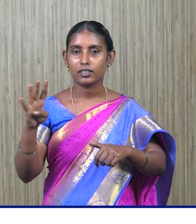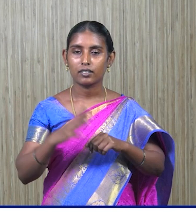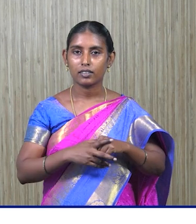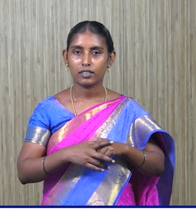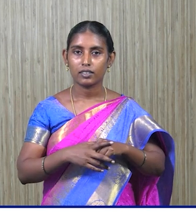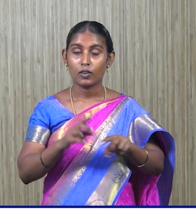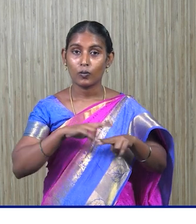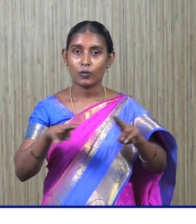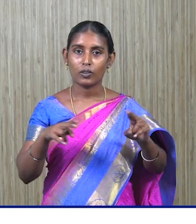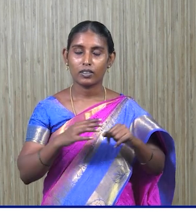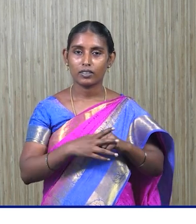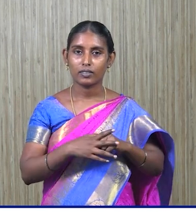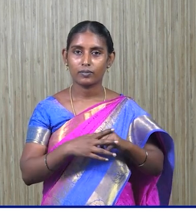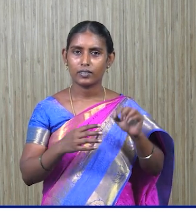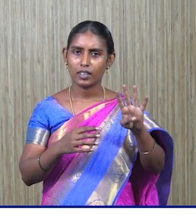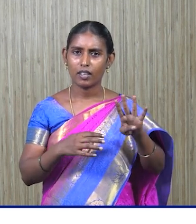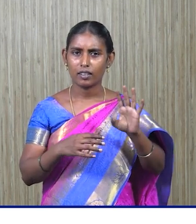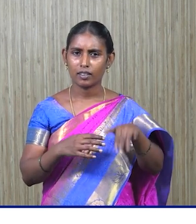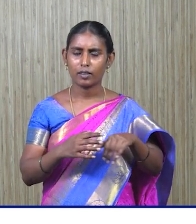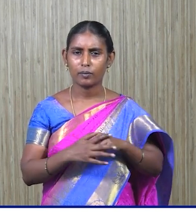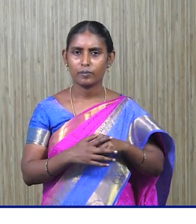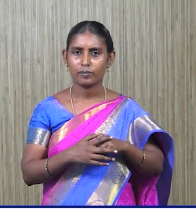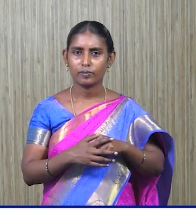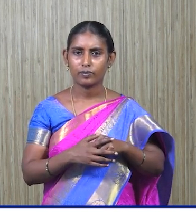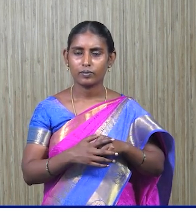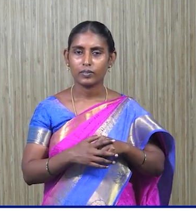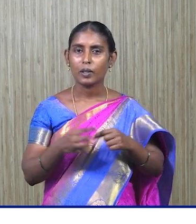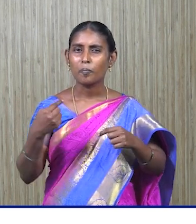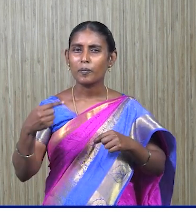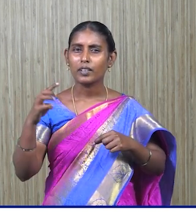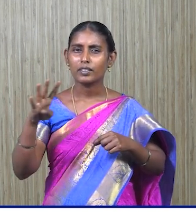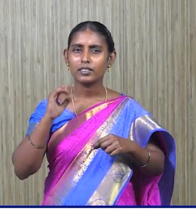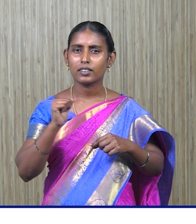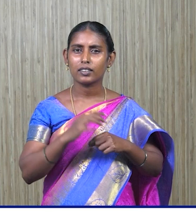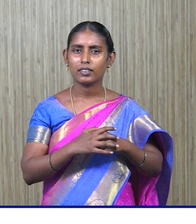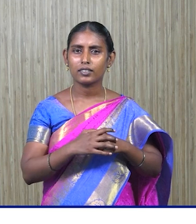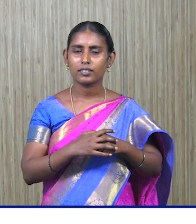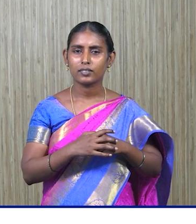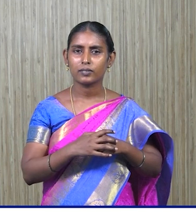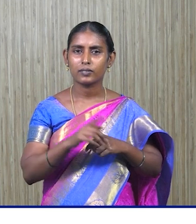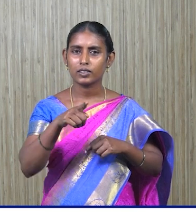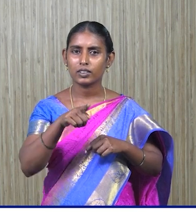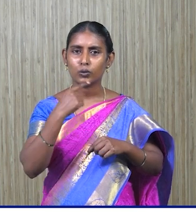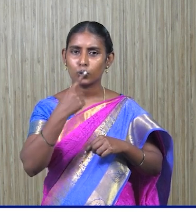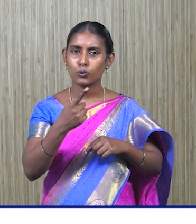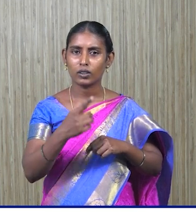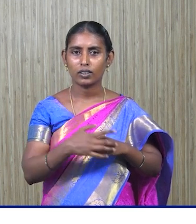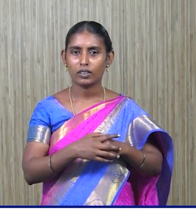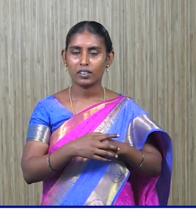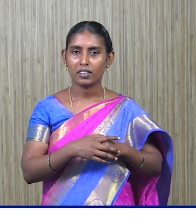என்பது முழு எண், தொகுப்பில் இருக்கா இல்லையா? இருக்கு. சரி, இந்த மைனஸ் 4ங்கிற எண் இந்த நீங்கள் சொல்கிற இந்த முழு எண்கள்